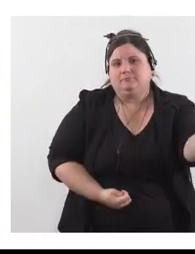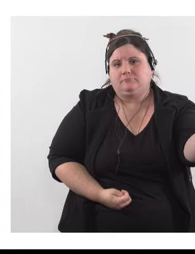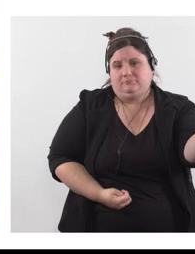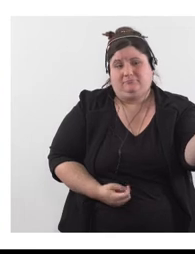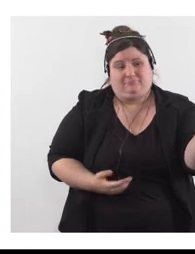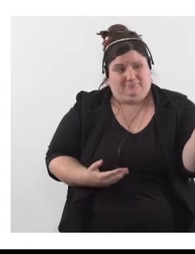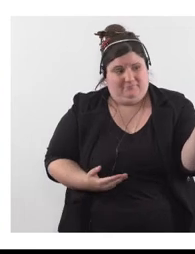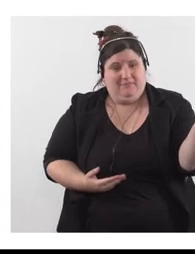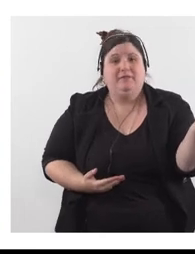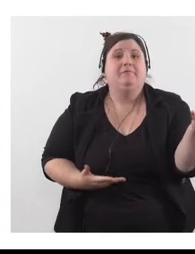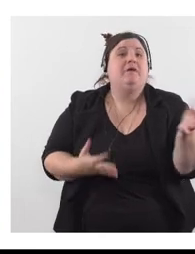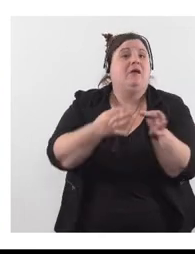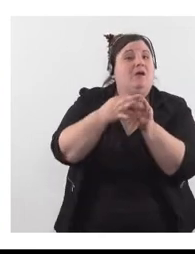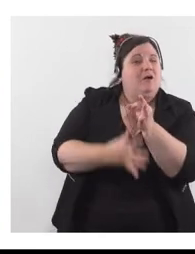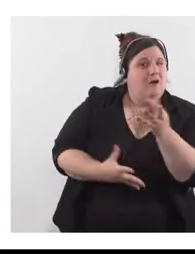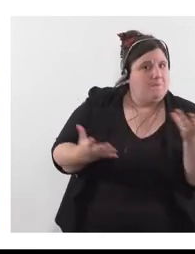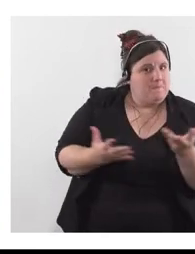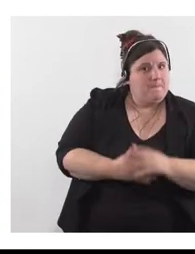Et la banque